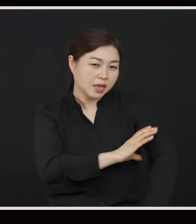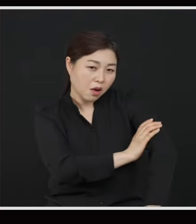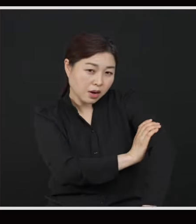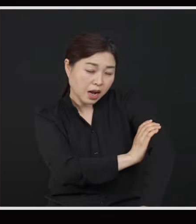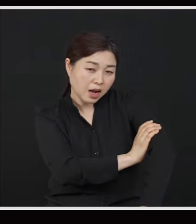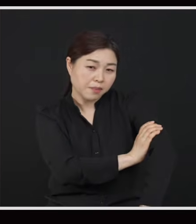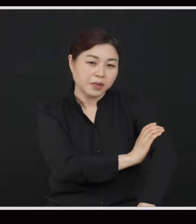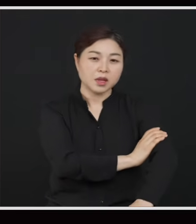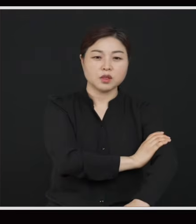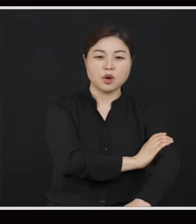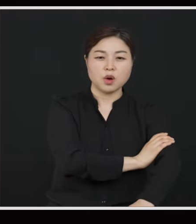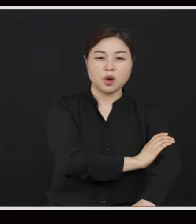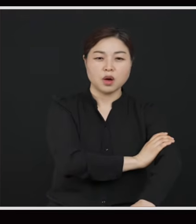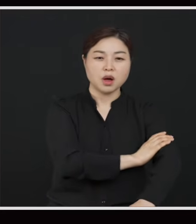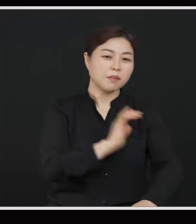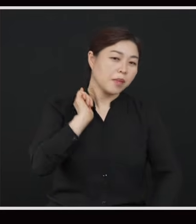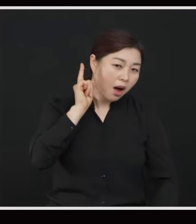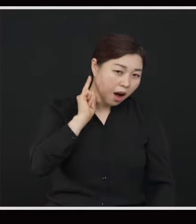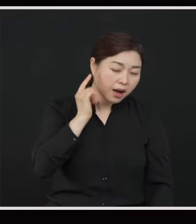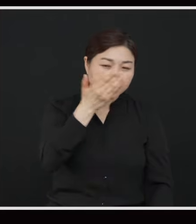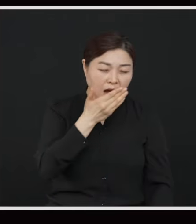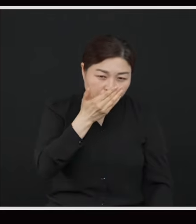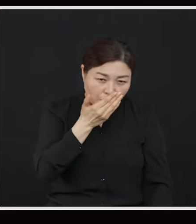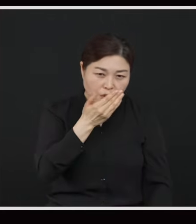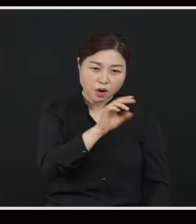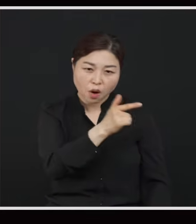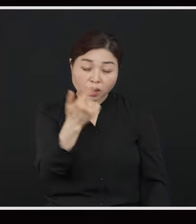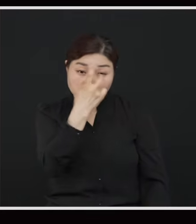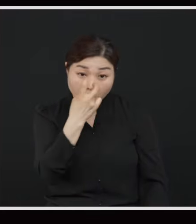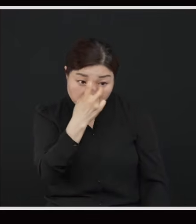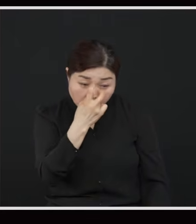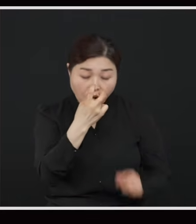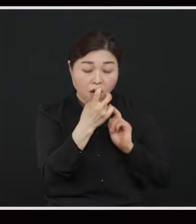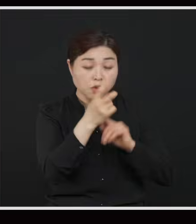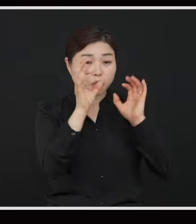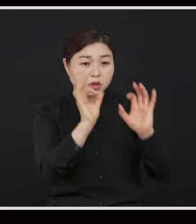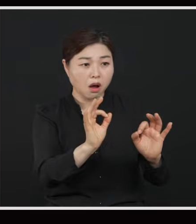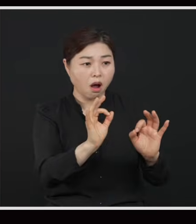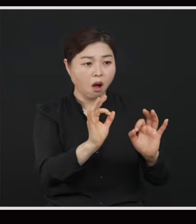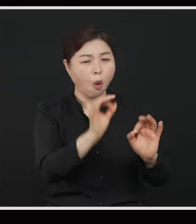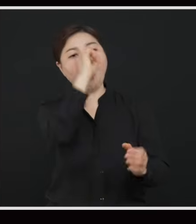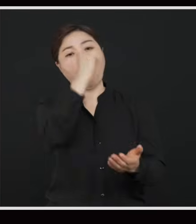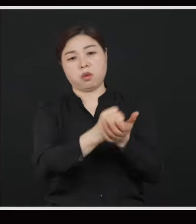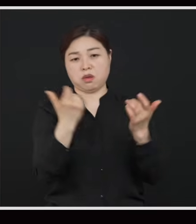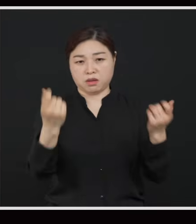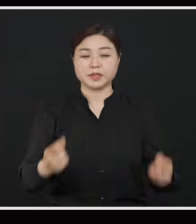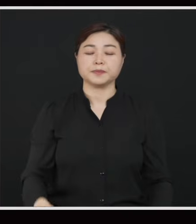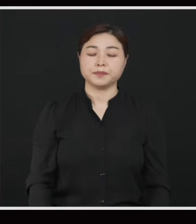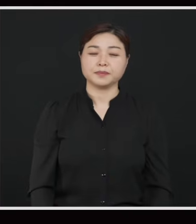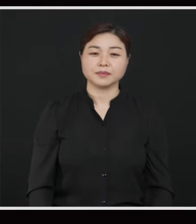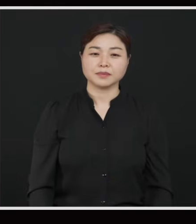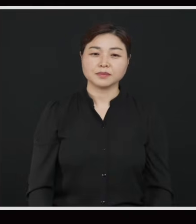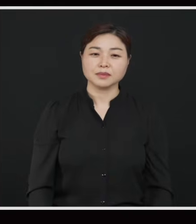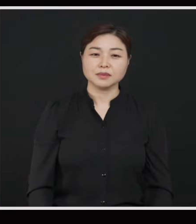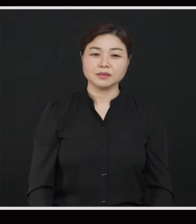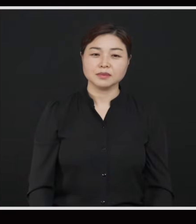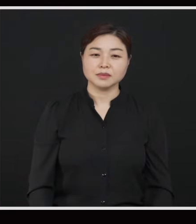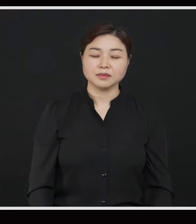맥박, 당뇨 수치를 이렇게 재는데 모든 수치가 다 좋아졌다.